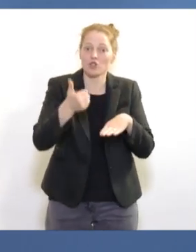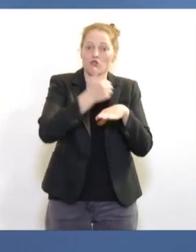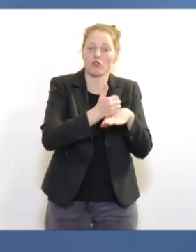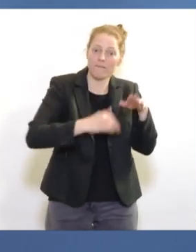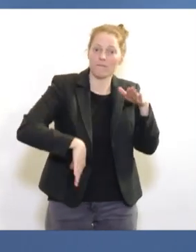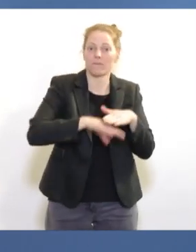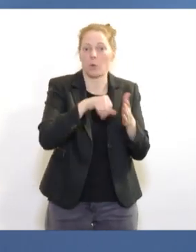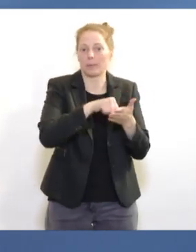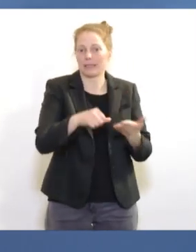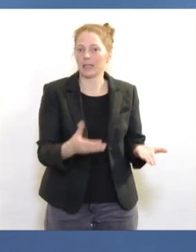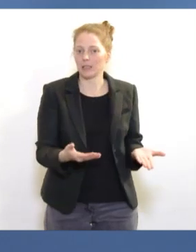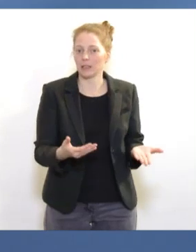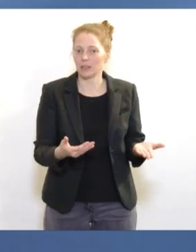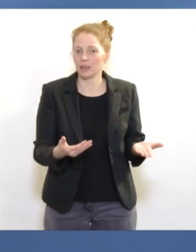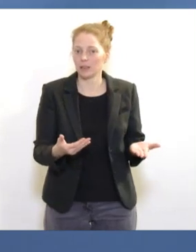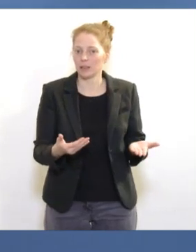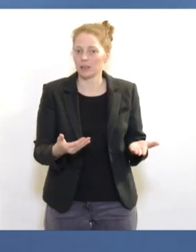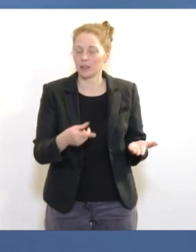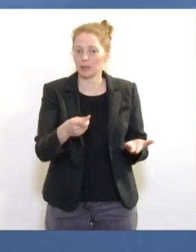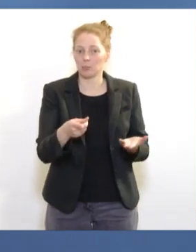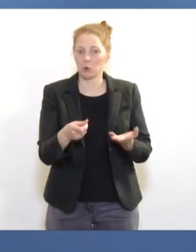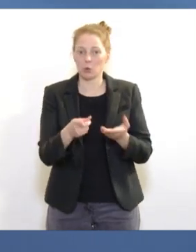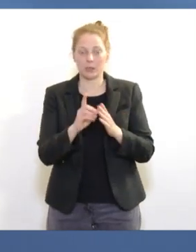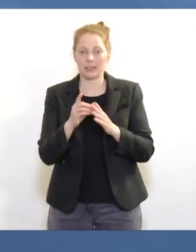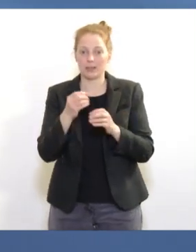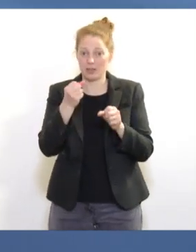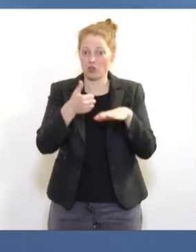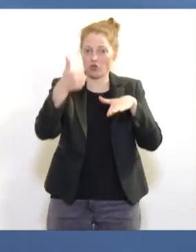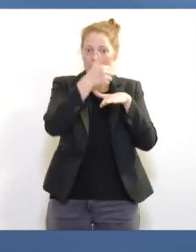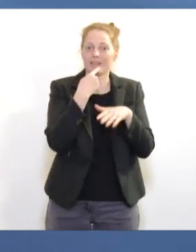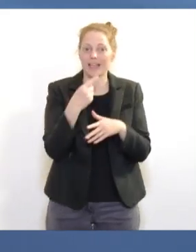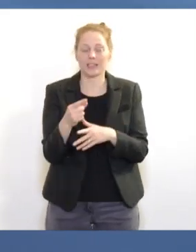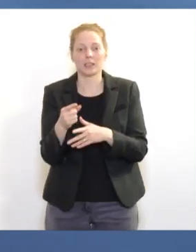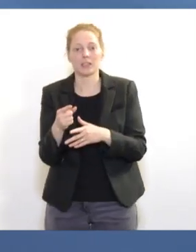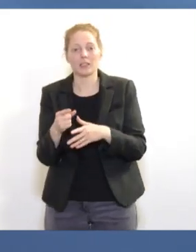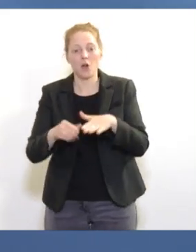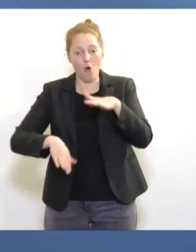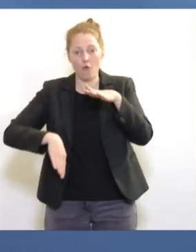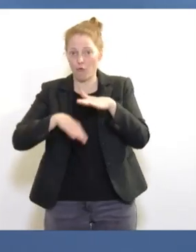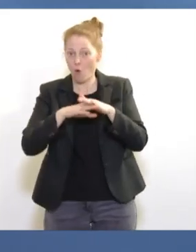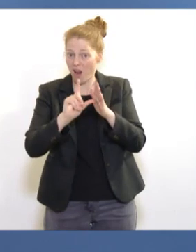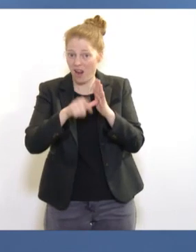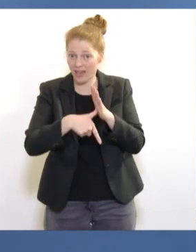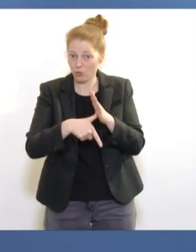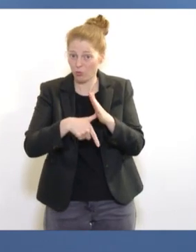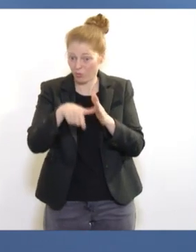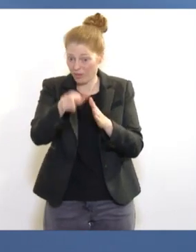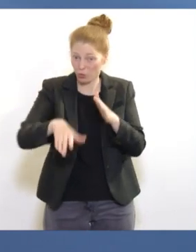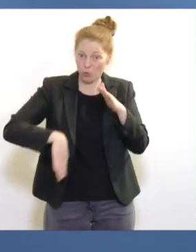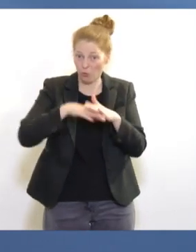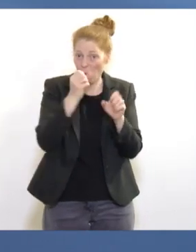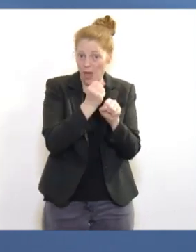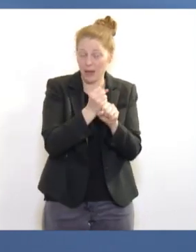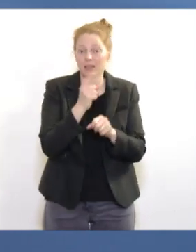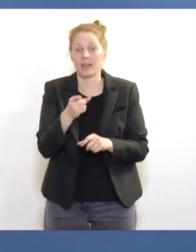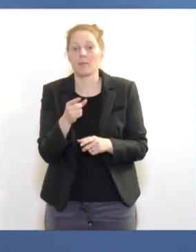Patron gibt dann 100% Leistung von seinem Salarien kriegen, und gibt aber 80% von der Peide vom Fonds pour